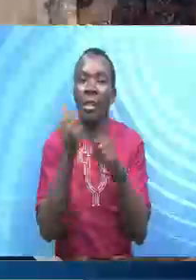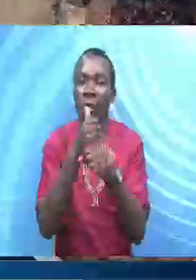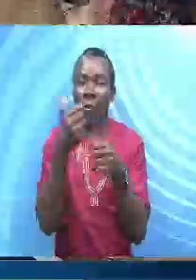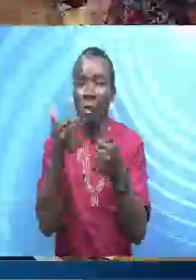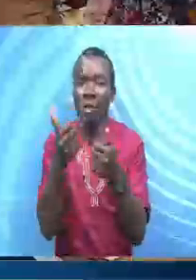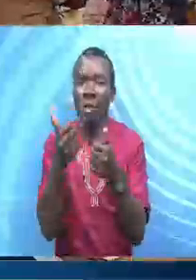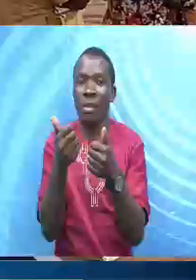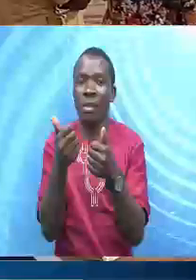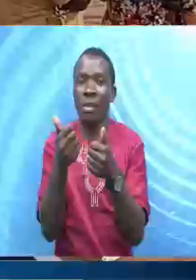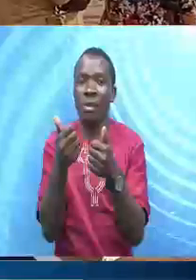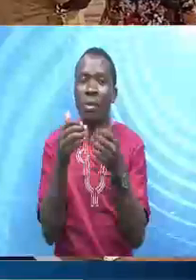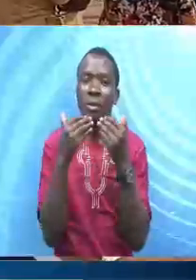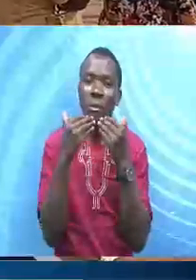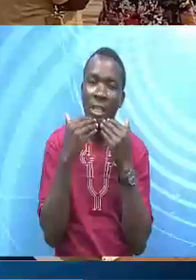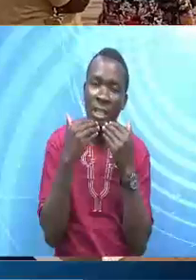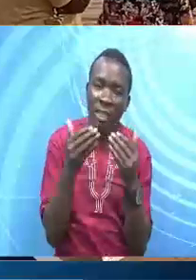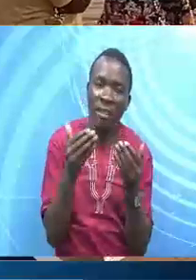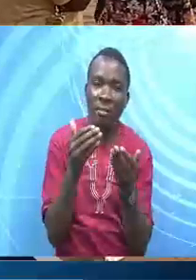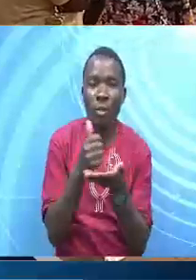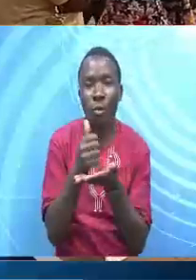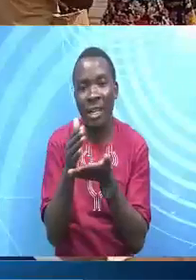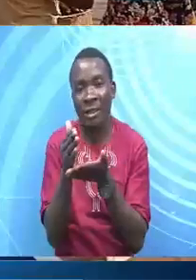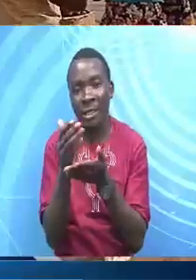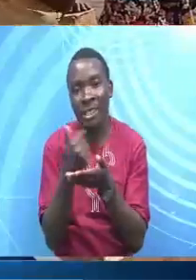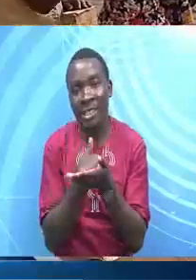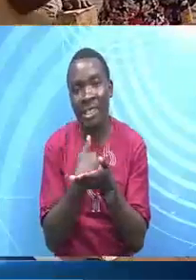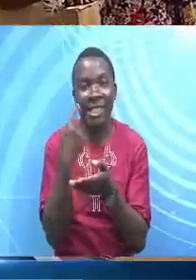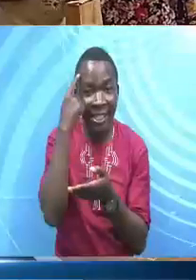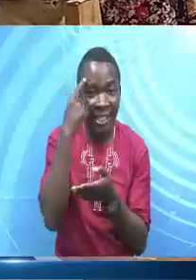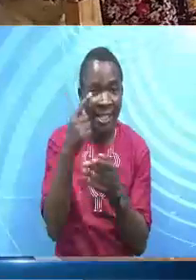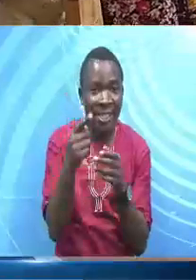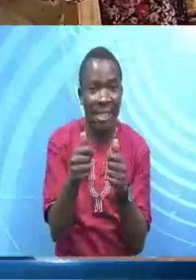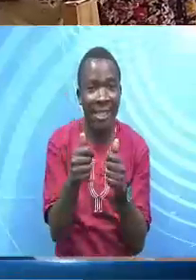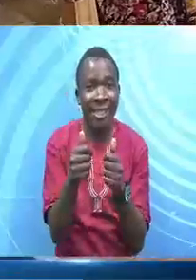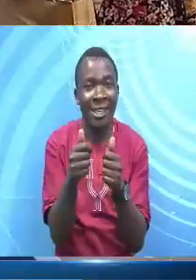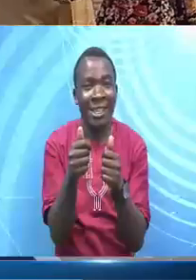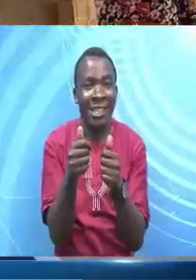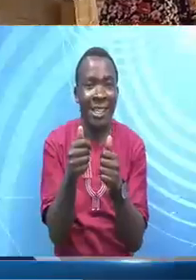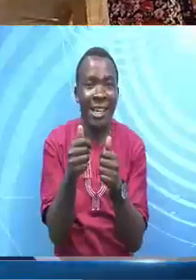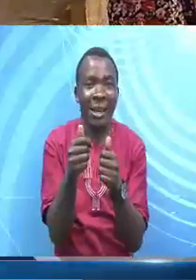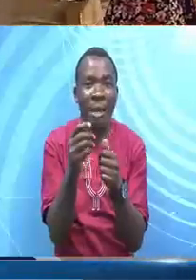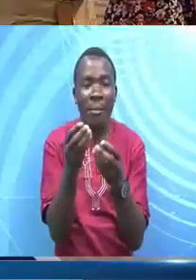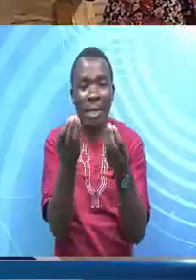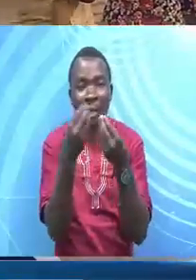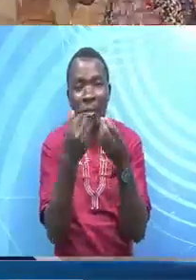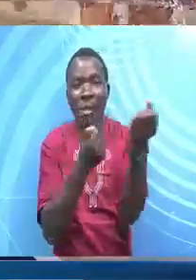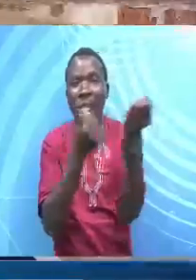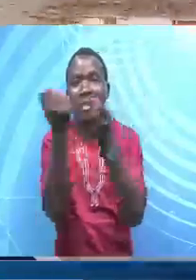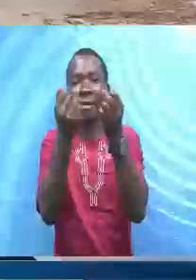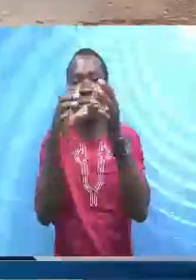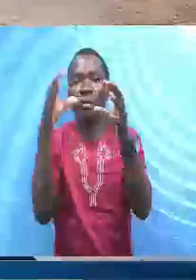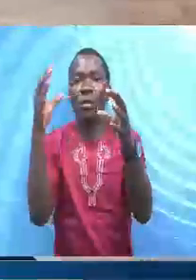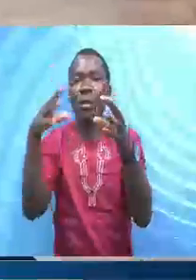Turishimye kuko natekereza ko kuba tugiye kujya bagiye kuduha imodoka tukajya mu